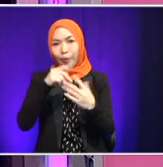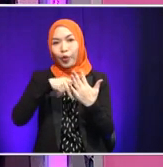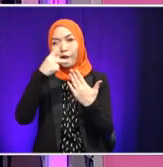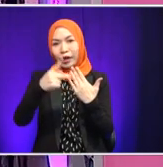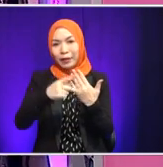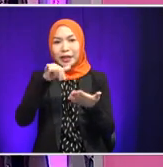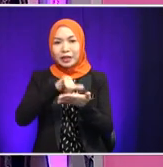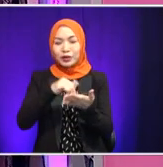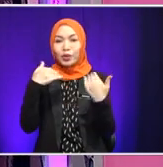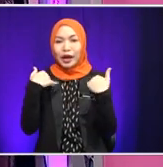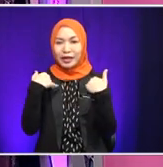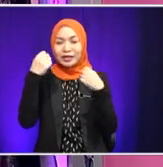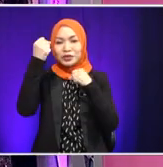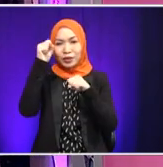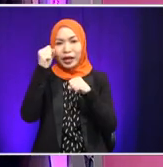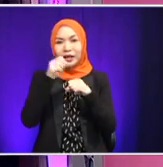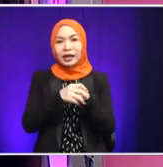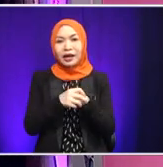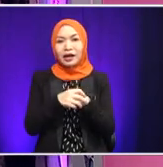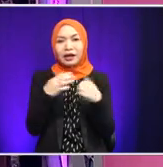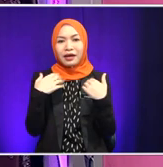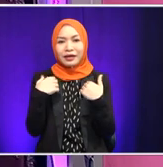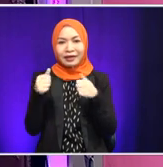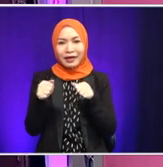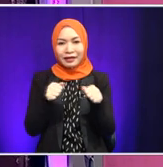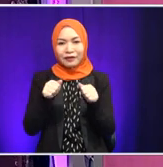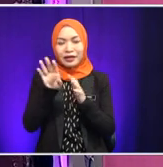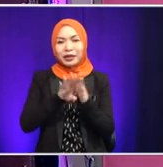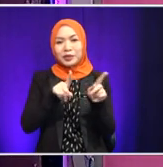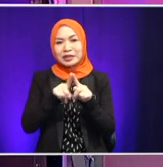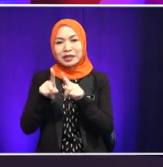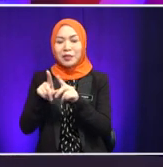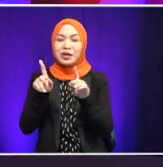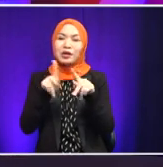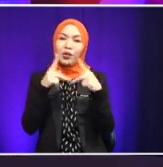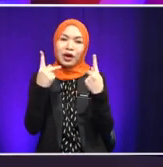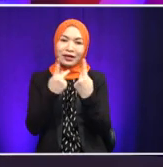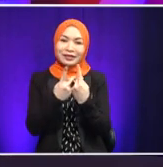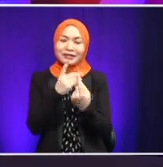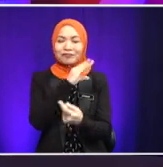Activity yang boleh dianjurkan yang mana dapat menyatukan masyarakat berbilang kau